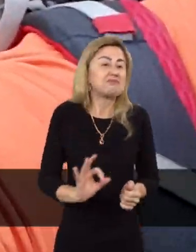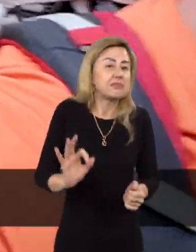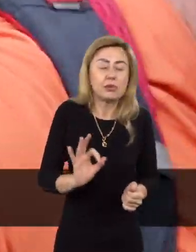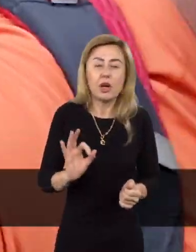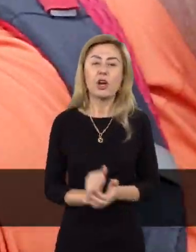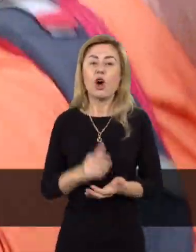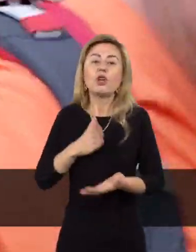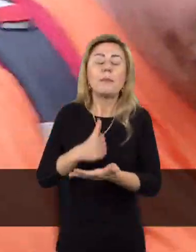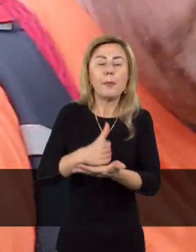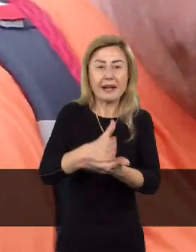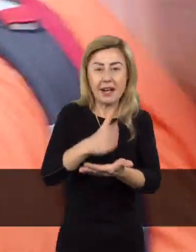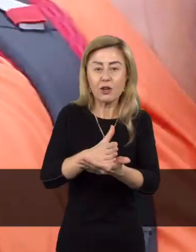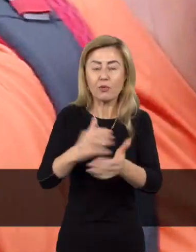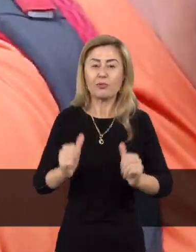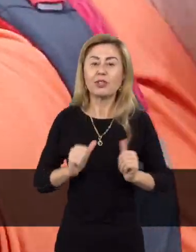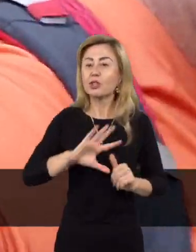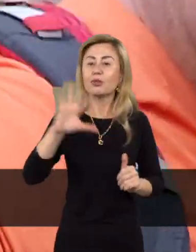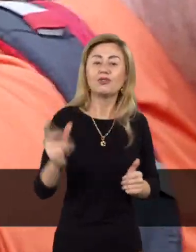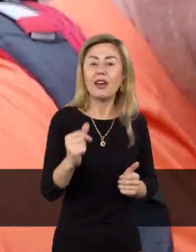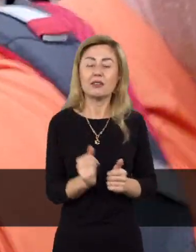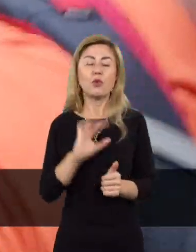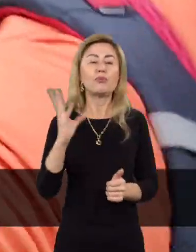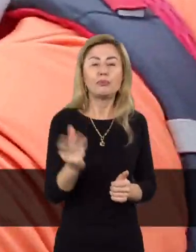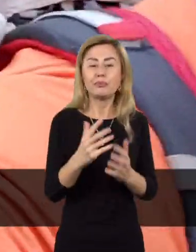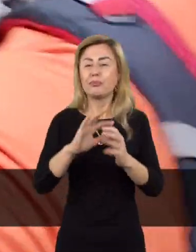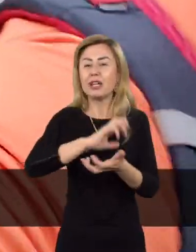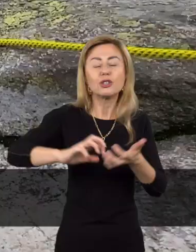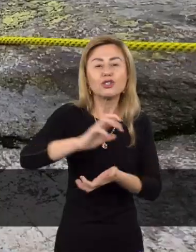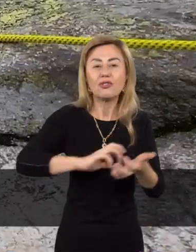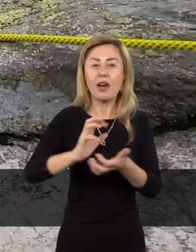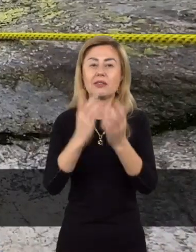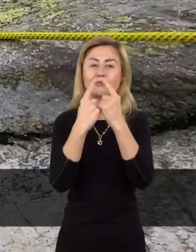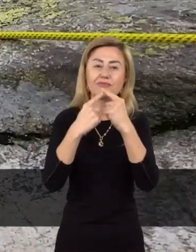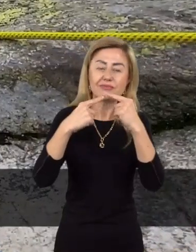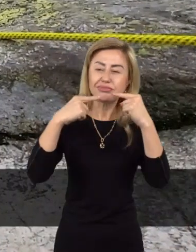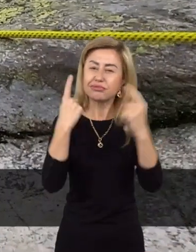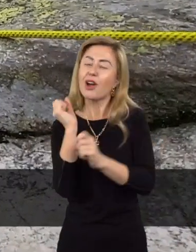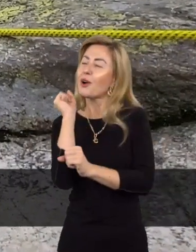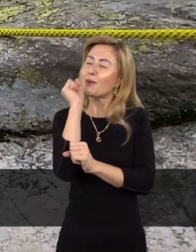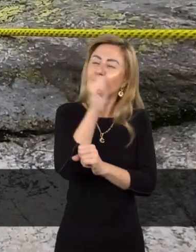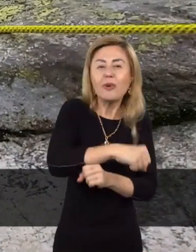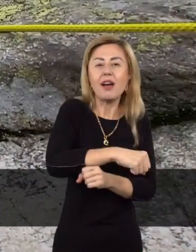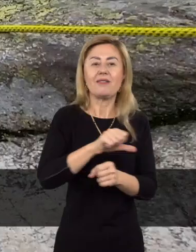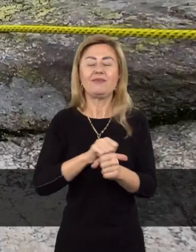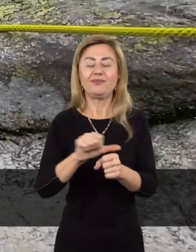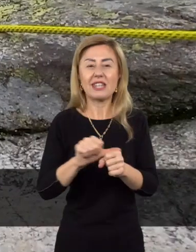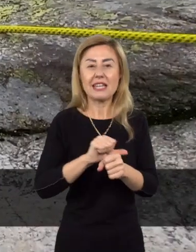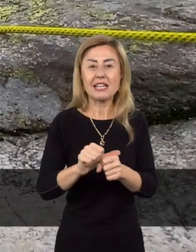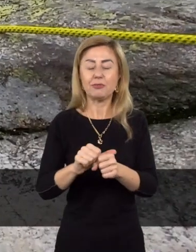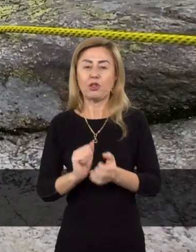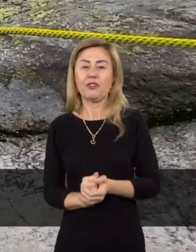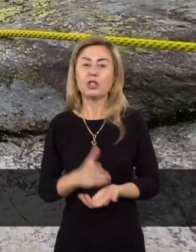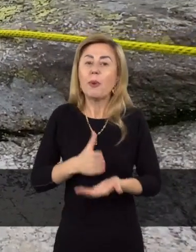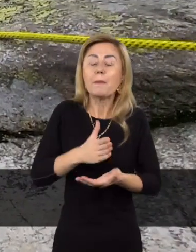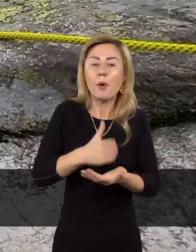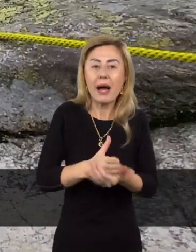Tylko my też wychodzimy z takiego założenia, że żeby świat był piękniejszy, a żebyśmy my byli mocniejsi, te wyzwania trzeba pokonywać. Jeśli robi się z uśmiechem na